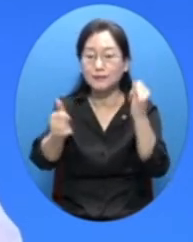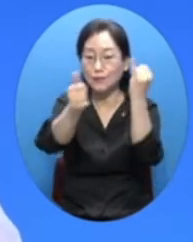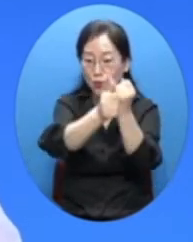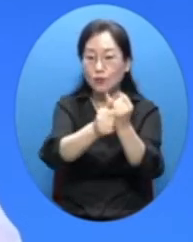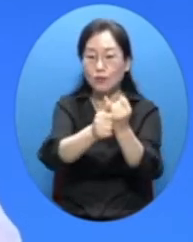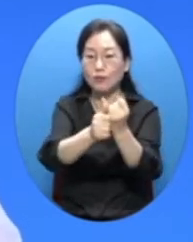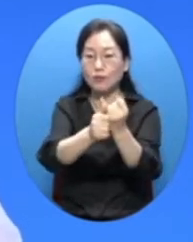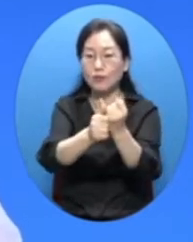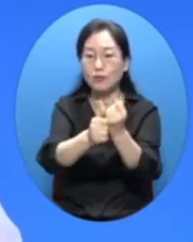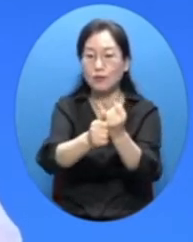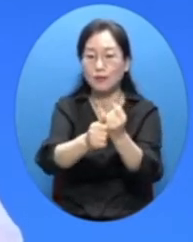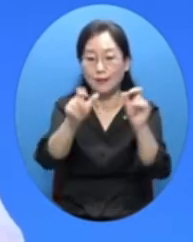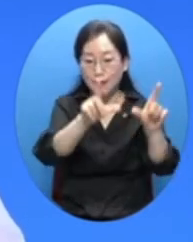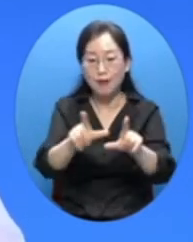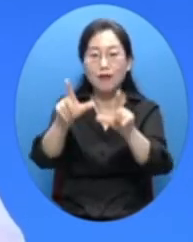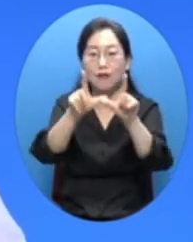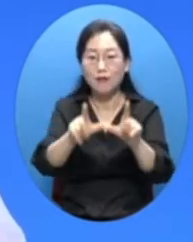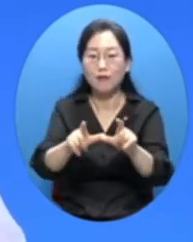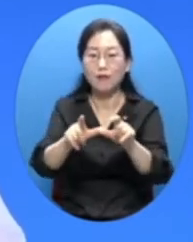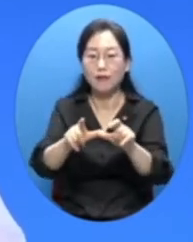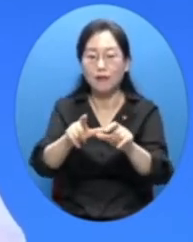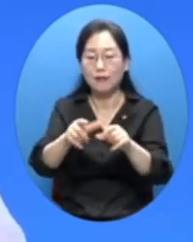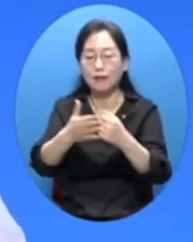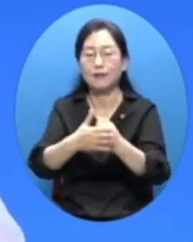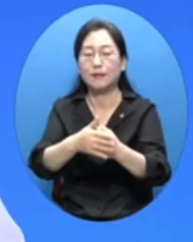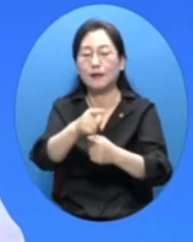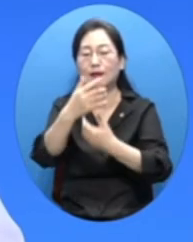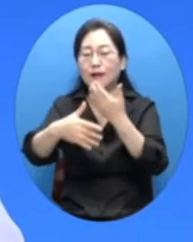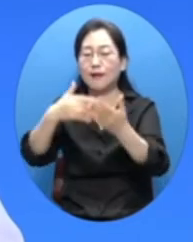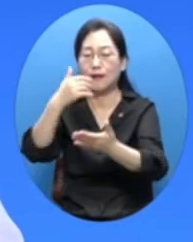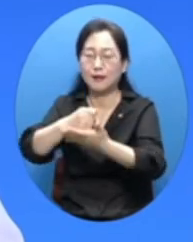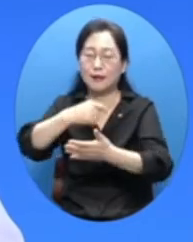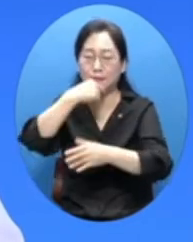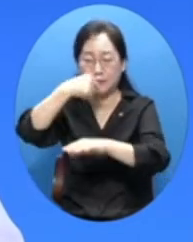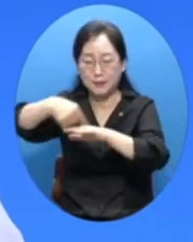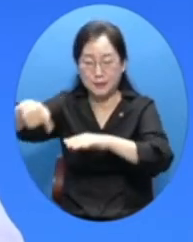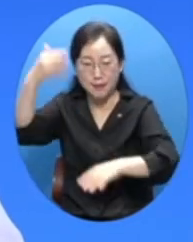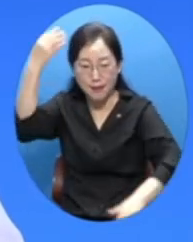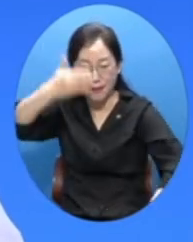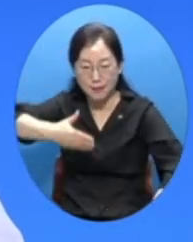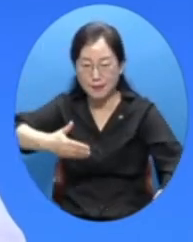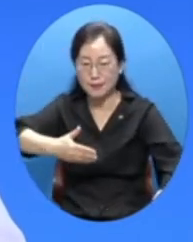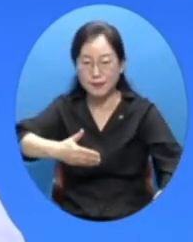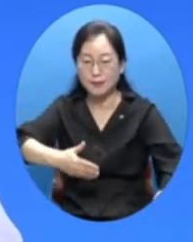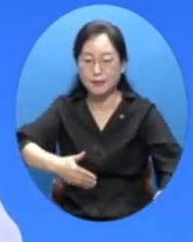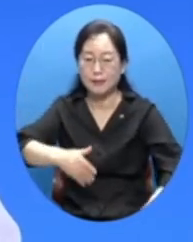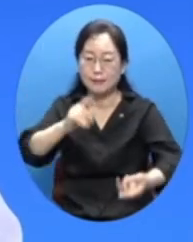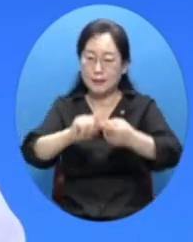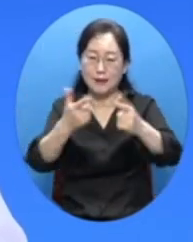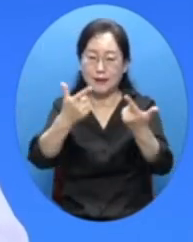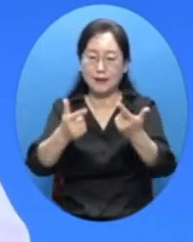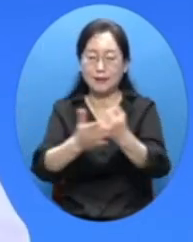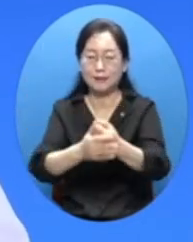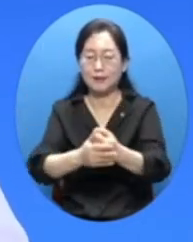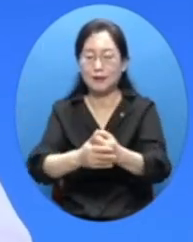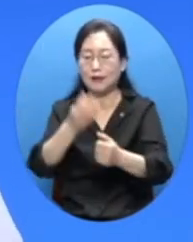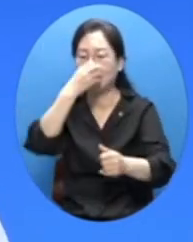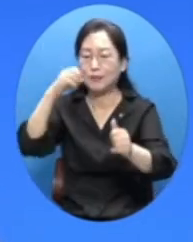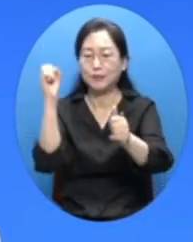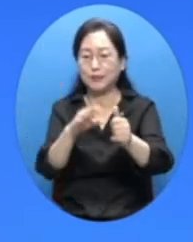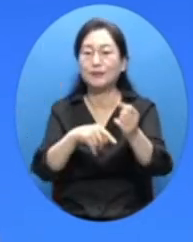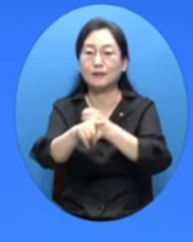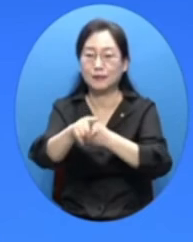결혼해서 사니까 하나님 백성의 순수 혈통을 상실했다 그래갖고 아주 사람 취급을 안 했습니다.